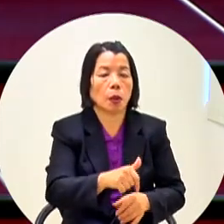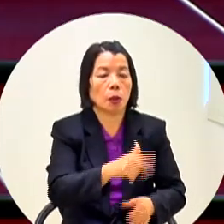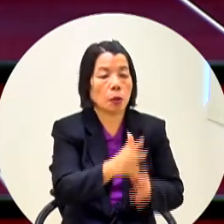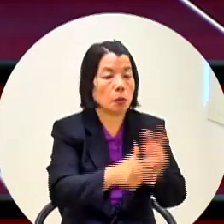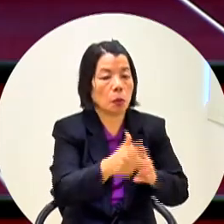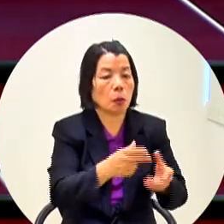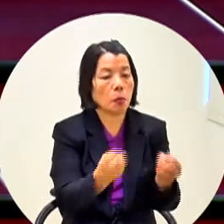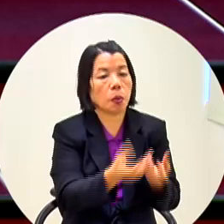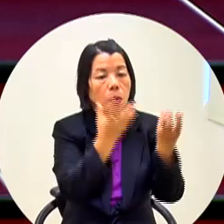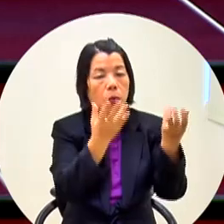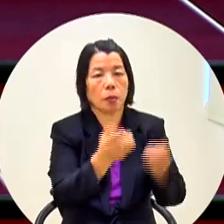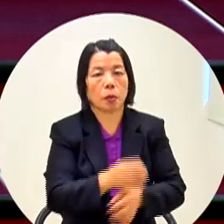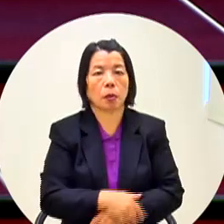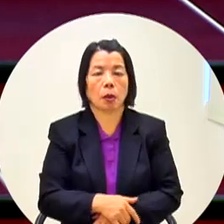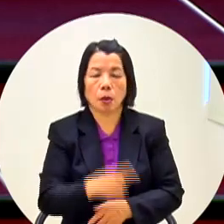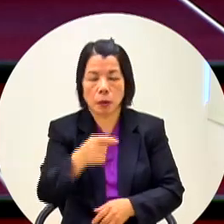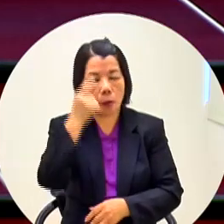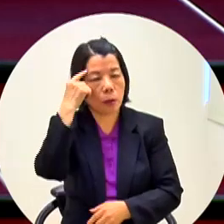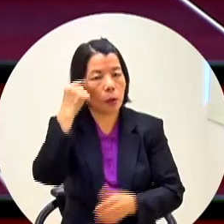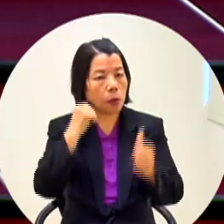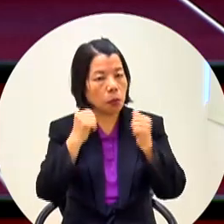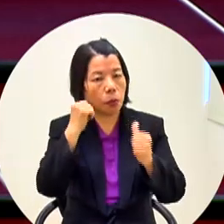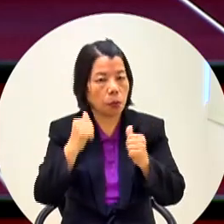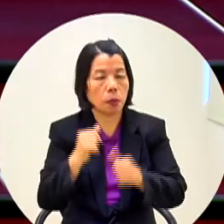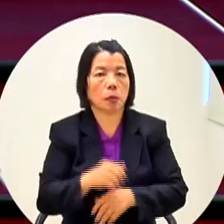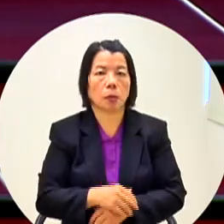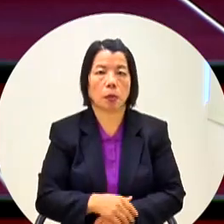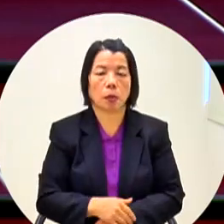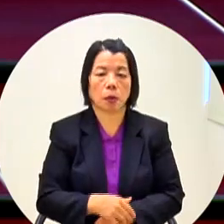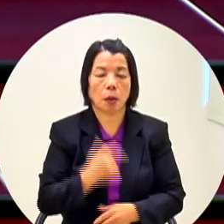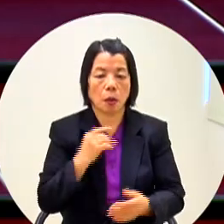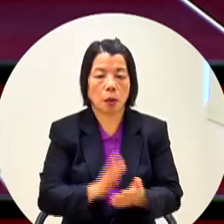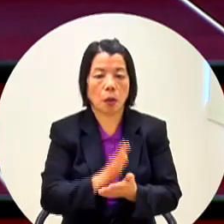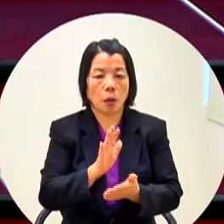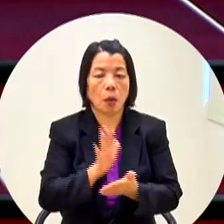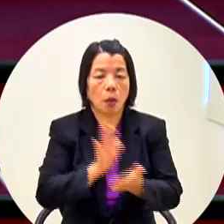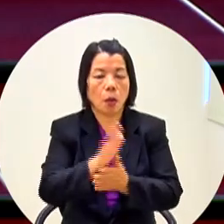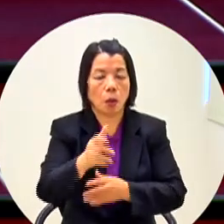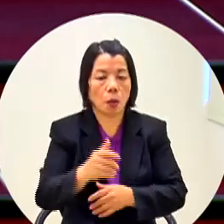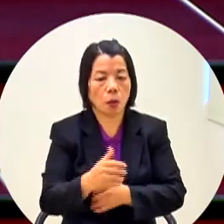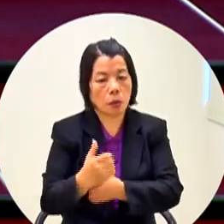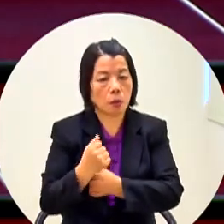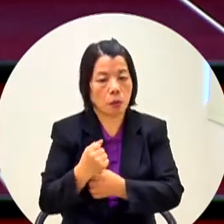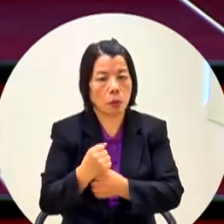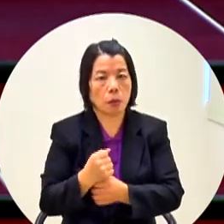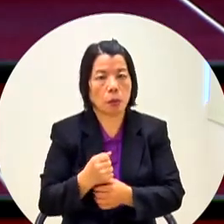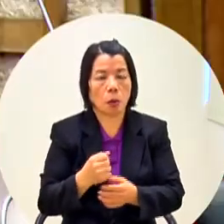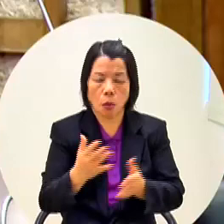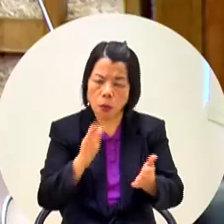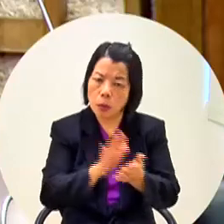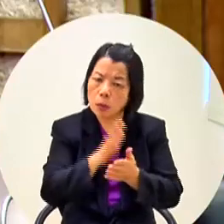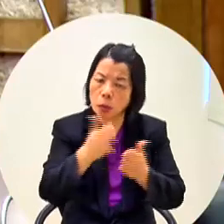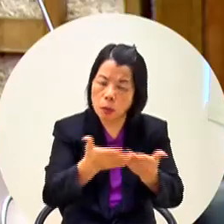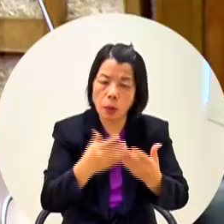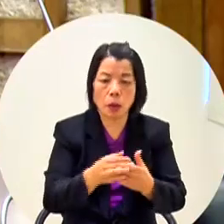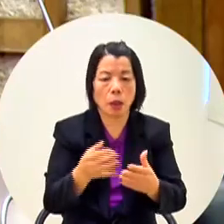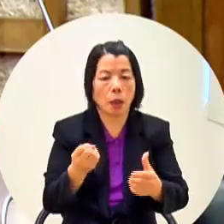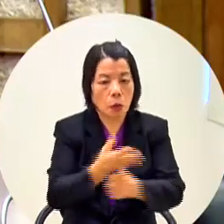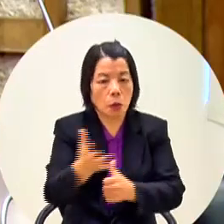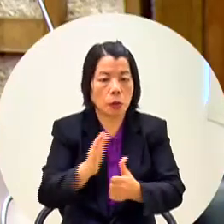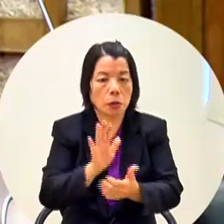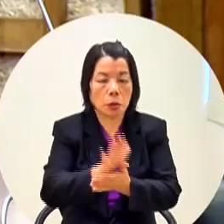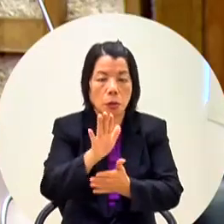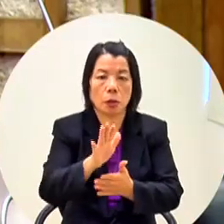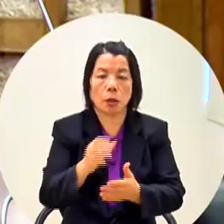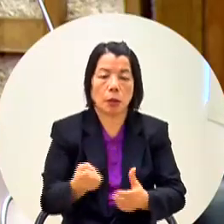件，我们联想到我们的啊后疫情时代，我们的经济怎么样来努力哈？那有关我